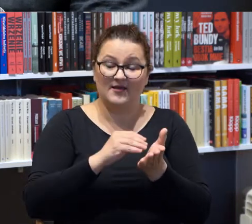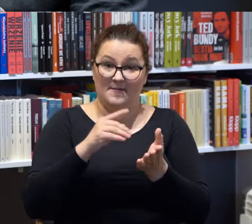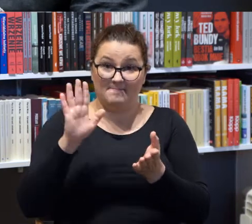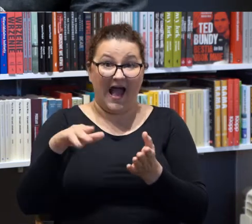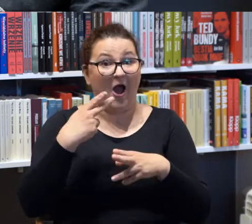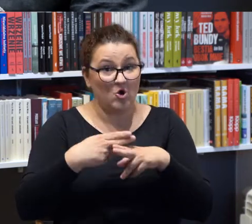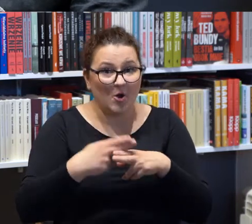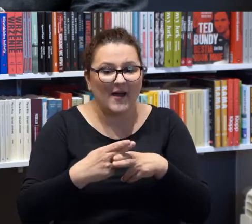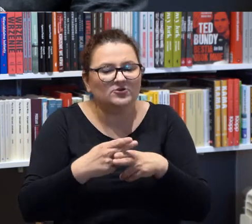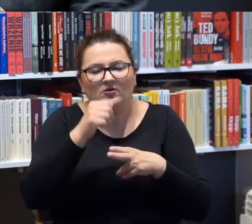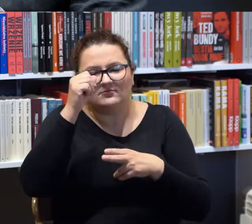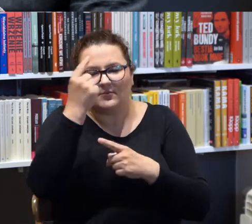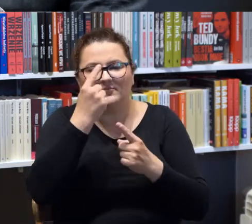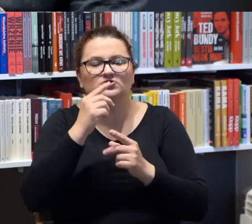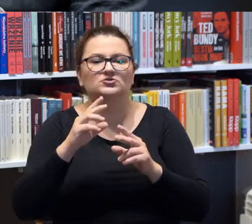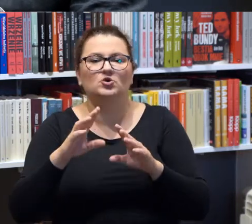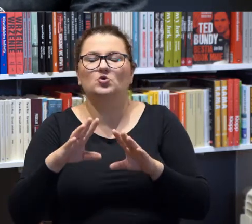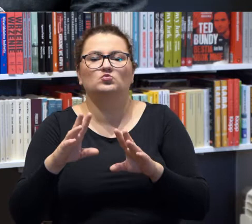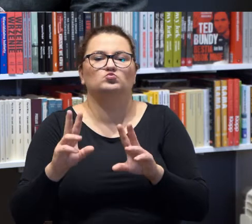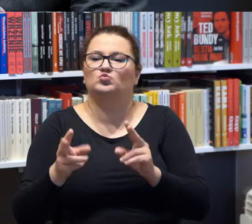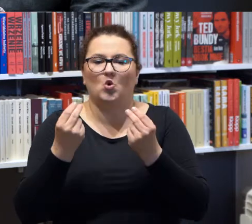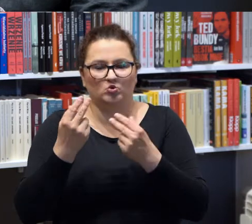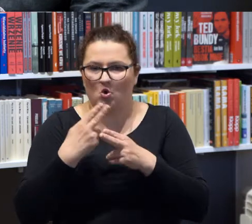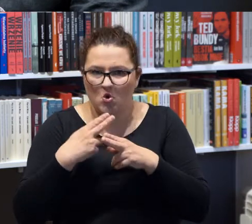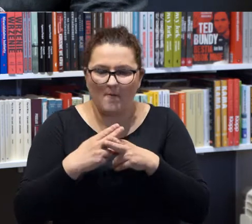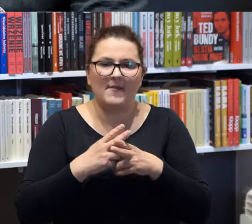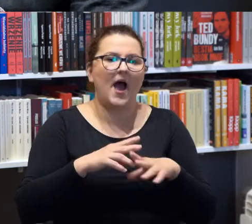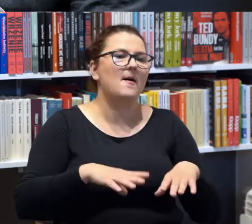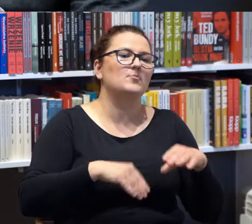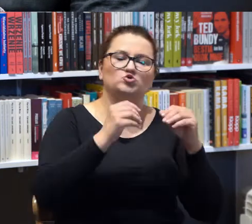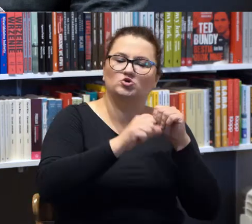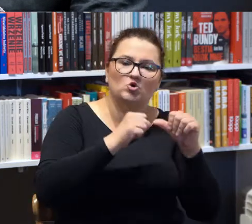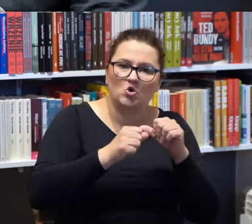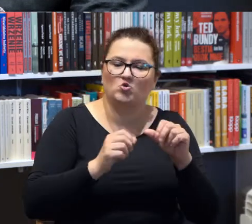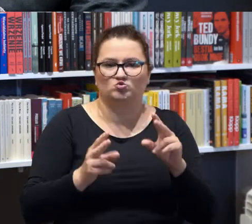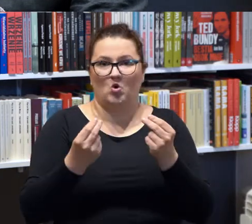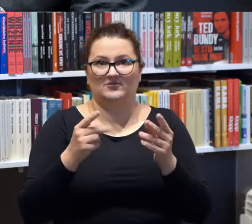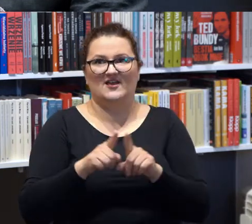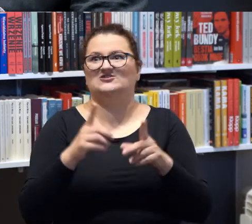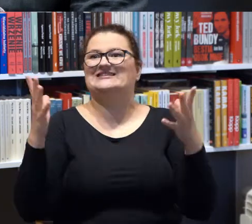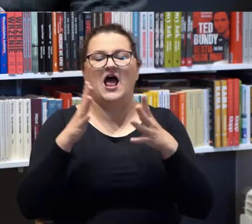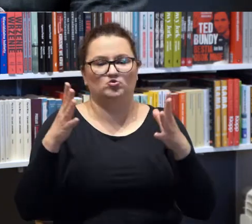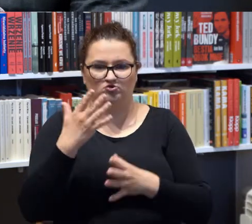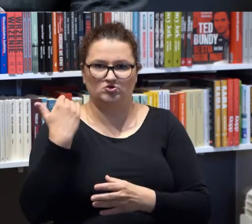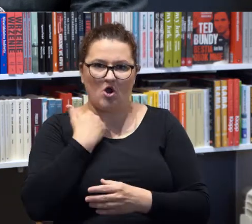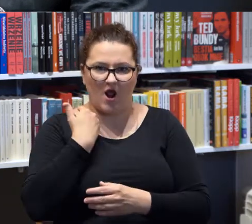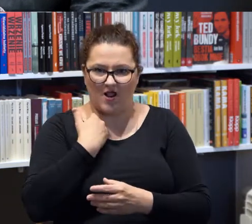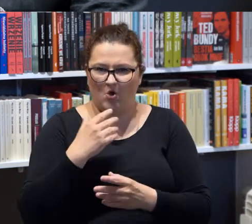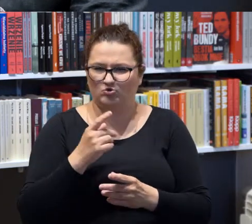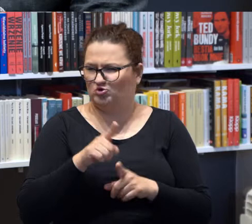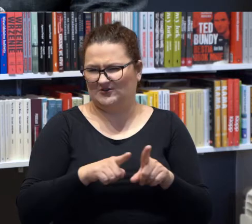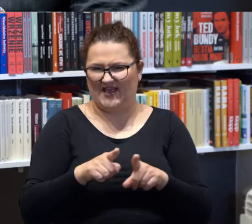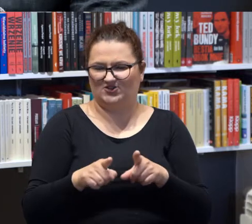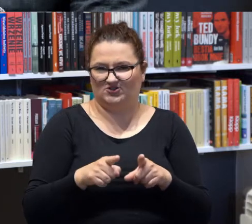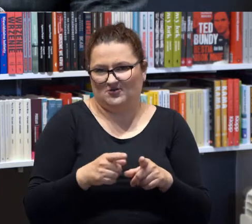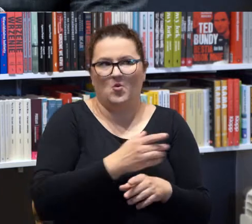właśnie, jaka to jest choroba, od kiedy to jest choroba, co to w ogóle znaczy nadmiernie pić. No bo na Boga, no słuchajcie, ludzie pili od zawsze, no i